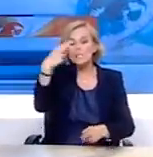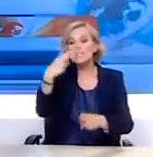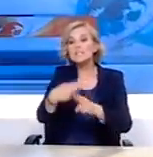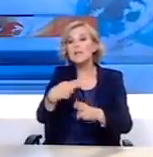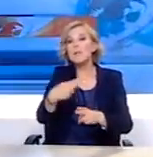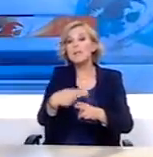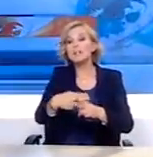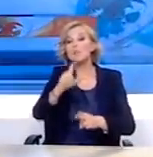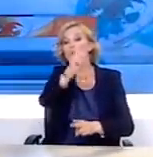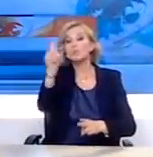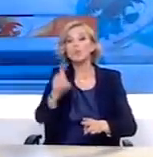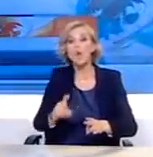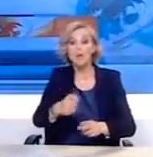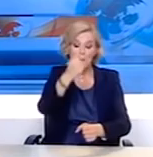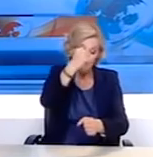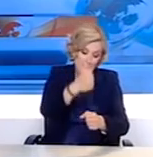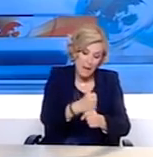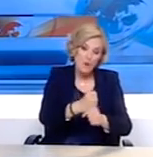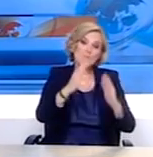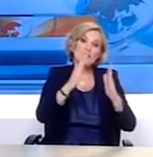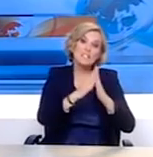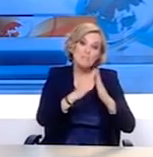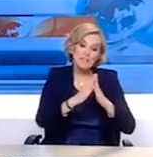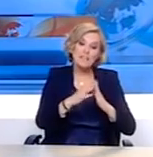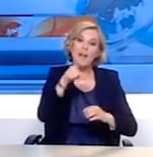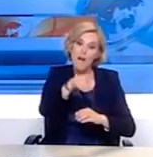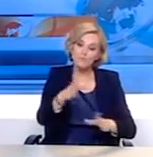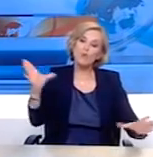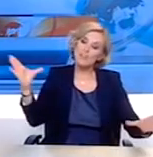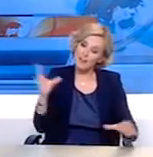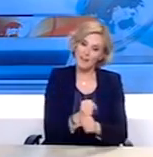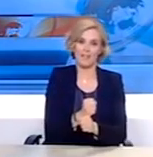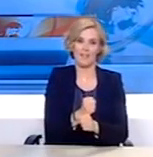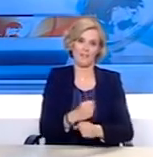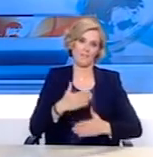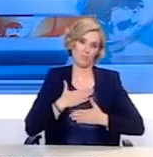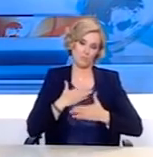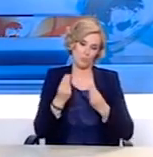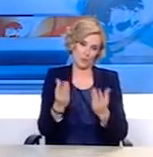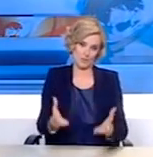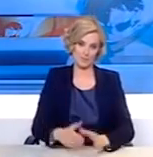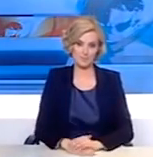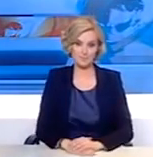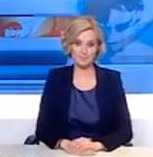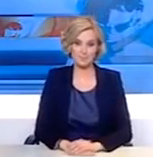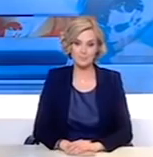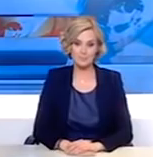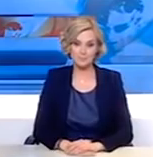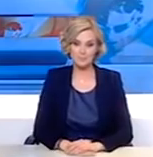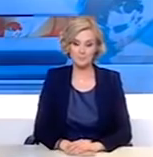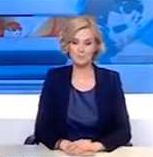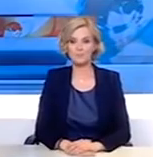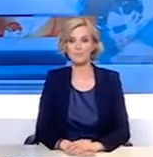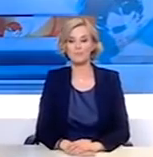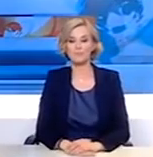μένουμε σπίτι και μόνο σπίτι. Μένουμε σπίτι, βγαίνουμε νικητές. Σας ευχαριστώ. Ευχαριστούμε, κύριε Υπουργέ. Να περάσουμε